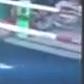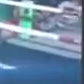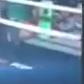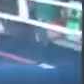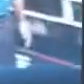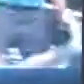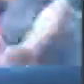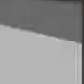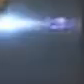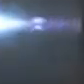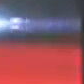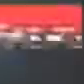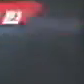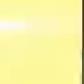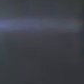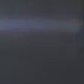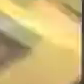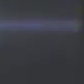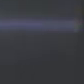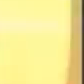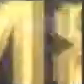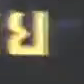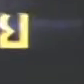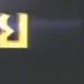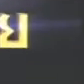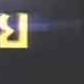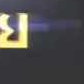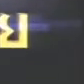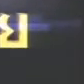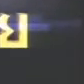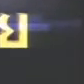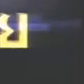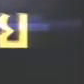ครั้งสำคัญมวยดีวิถีไทยวันมวยไทย